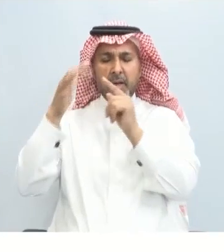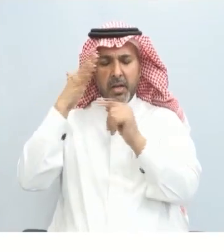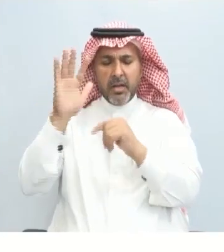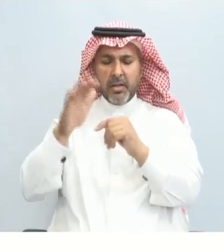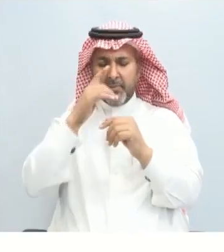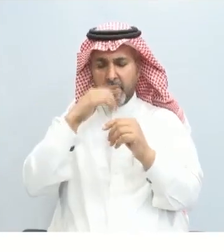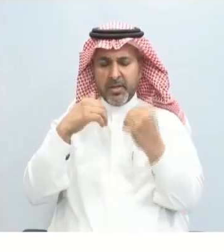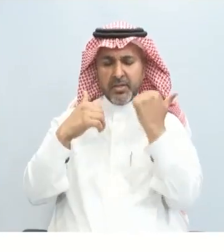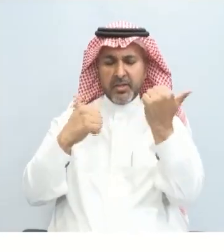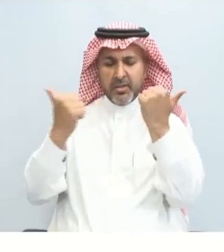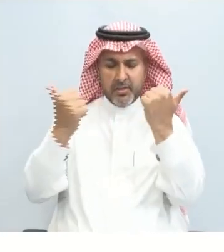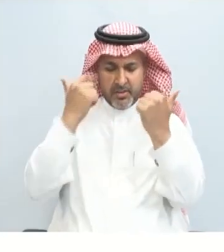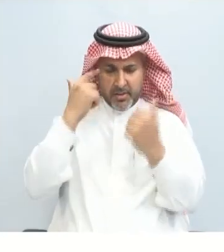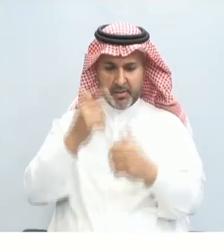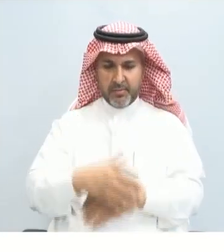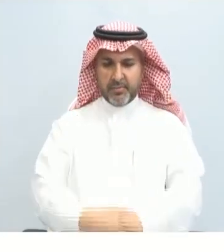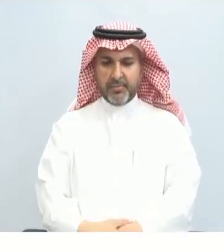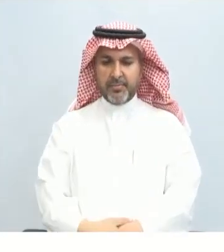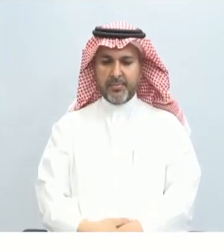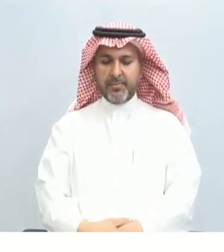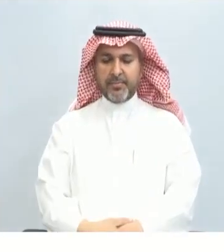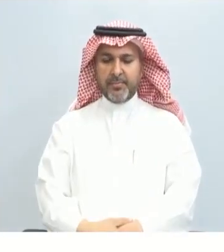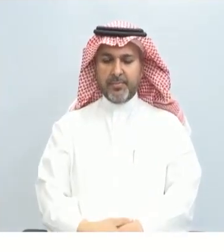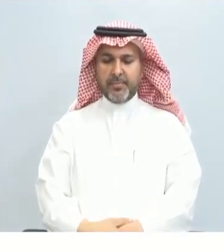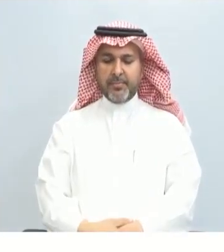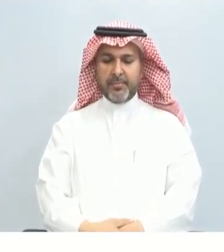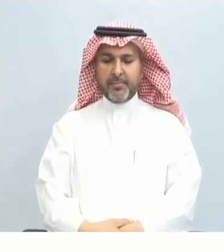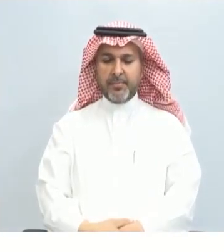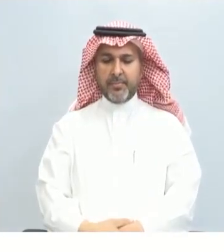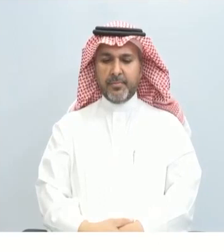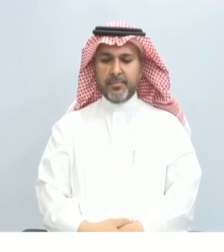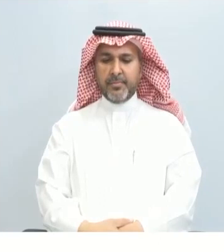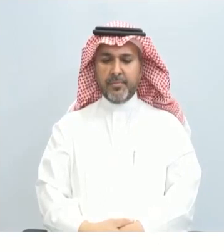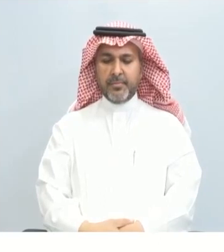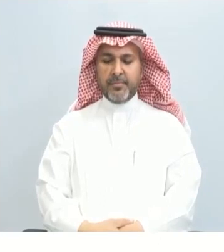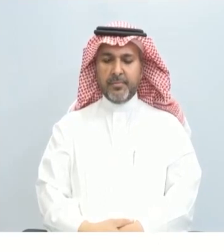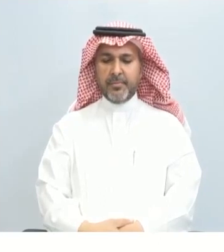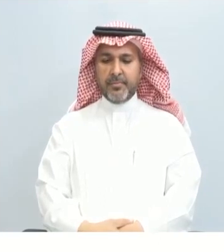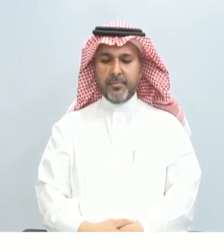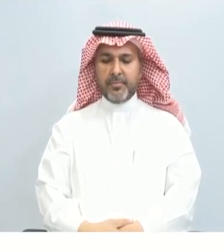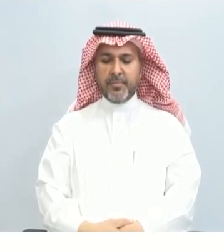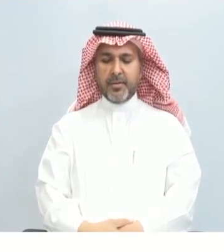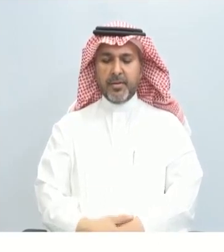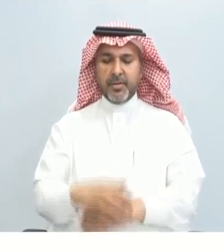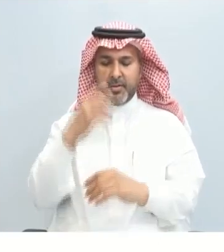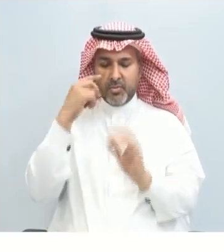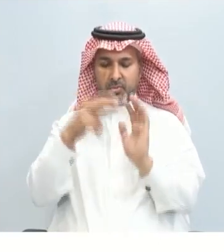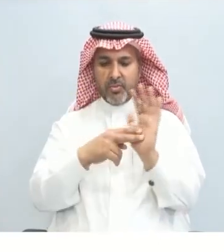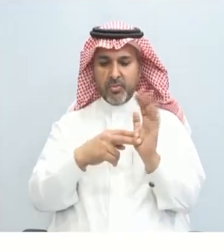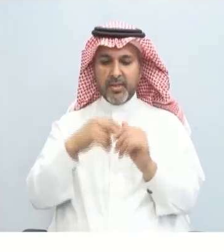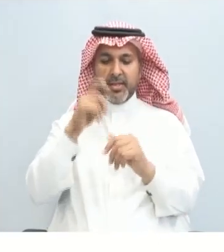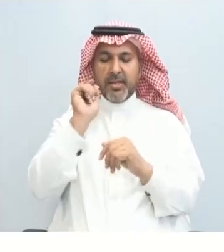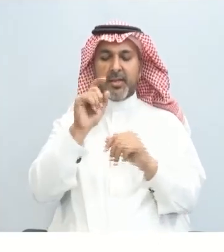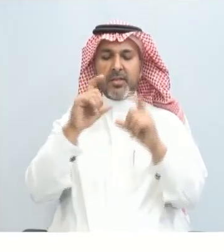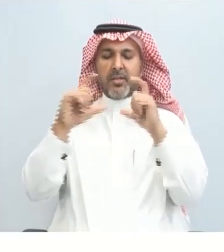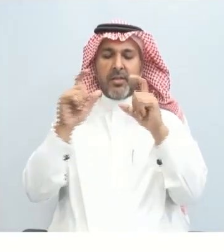الطرفين للاساس سته ابحط هنا سته وبحط هنا سته السته مع اللوغاريتم 6ه بتروح وبالتالي حيكون يبقى لك